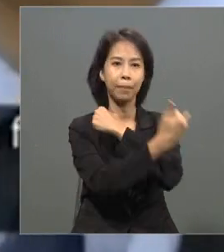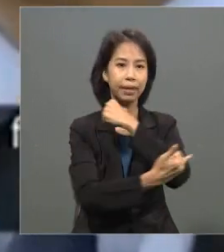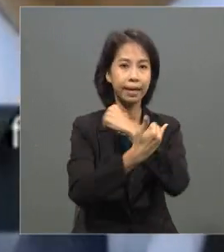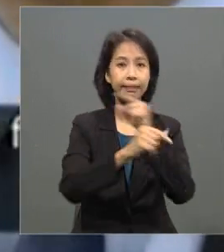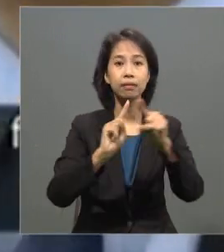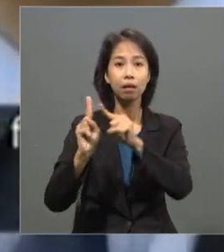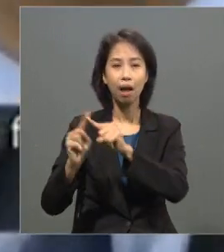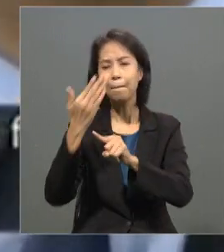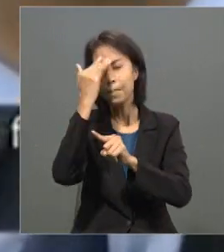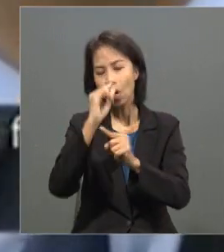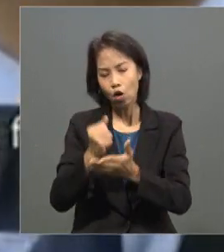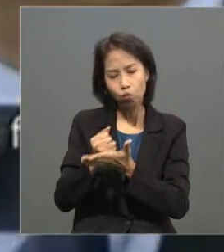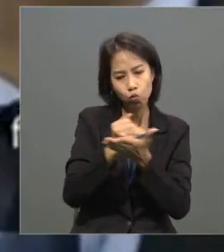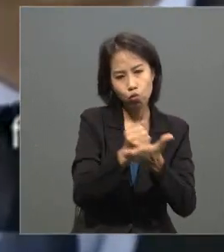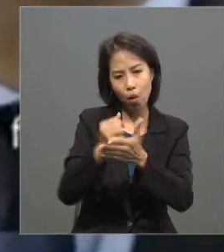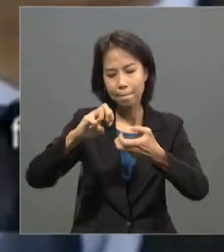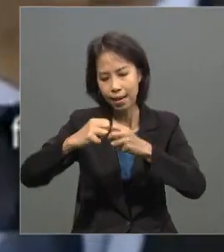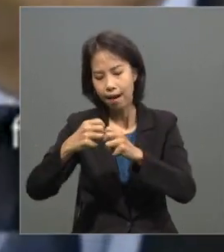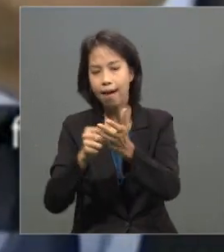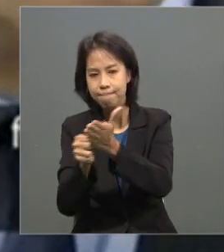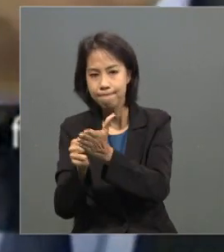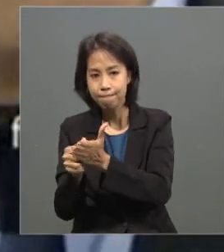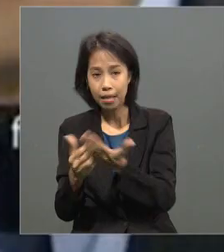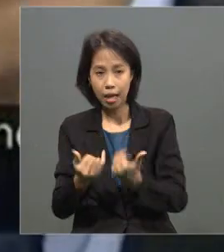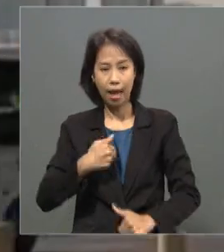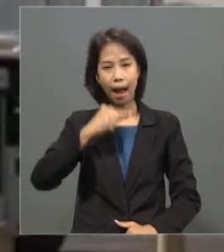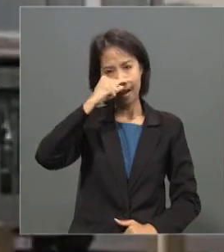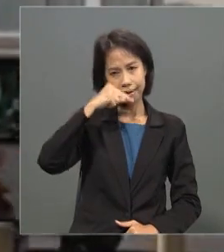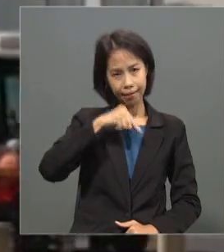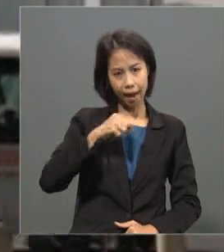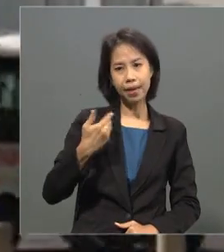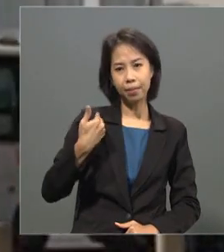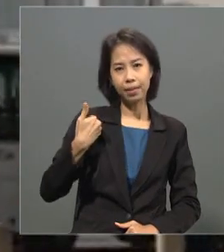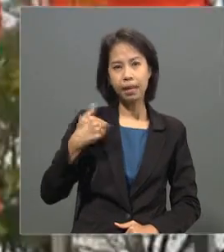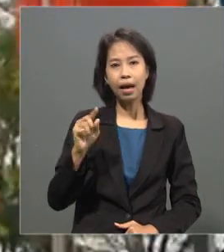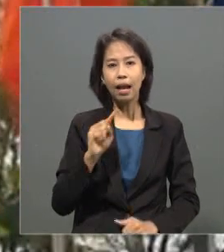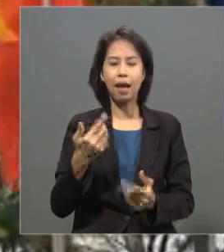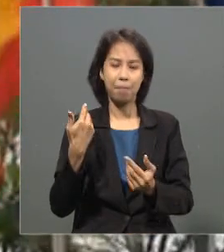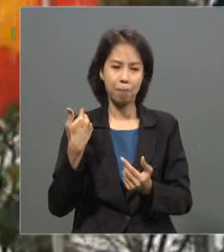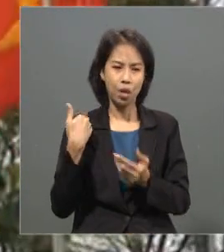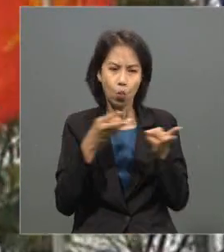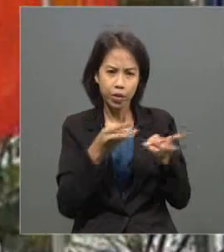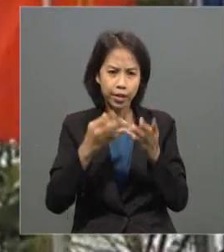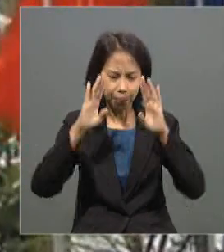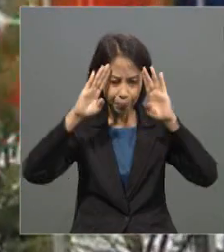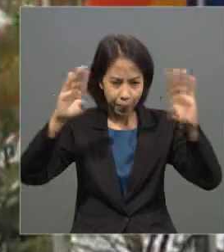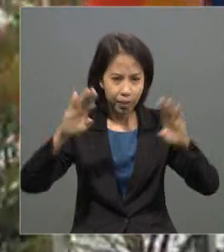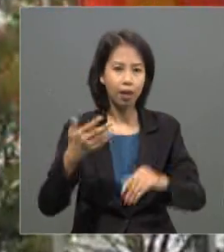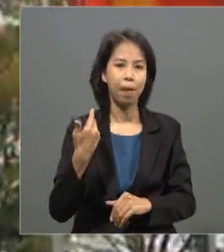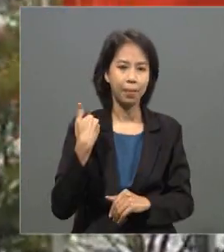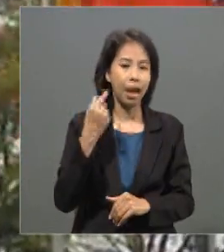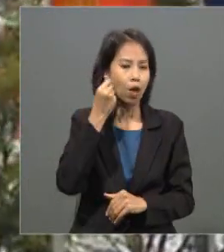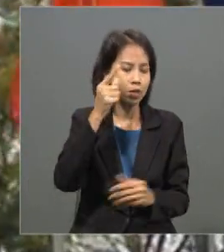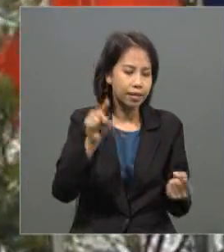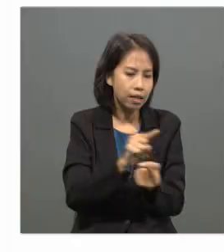แสวงหาทางออกและฉันทามติโดยอาศัยจุดแข็งของไทยที่มีมุมมองก้าวหน้าในหลายเรื่องและยังเข้าใจในบริบททาง